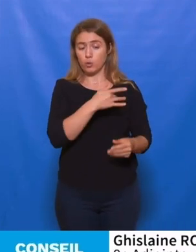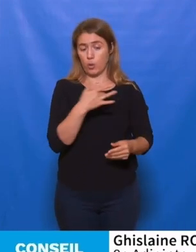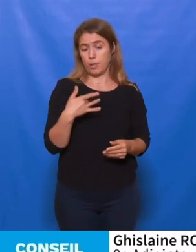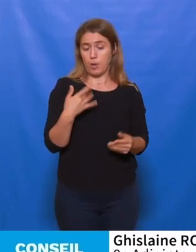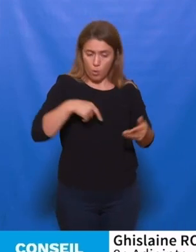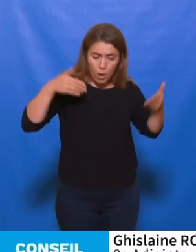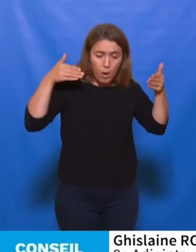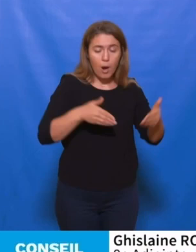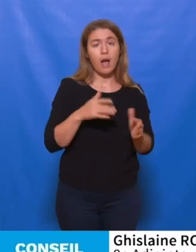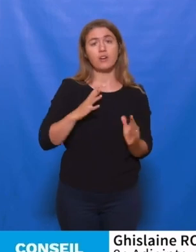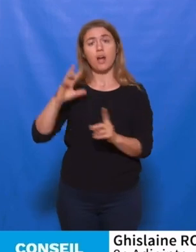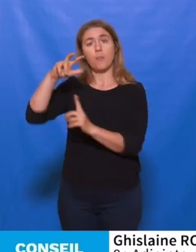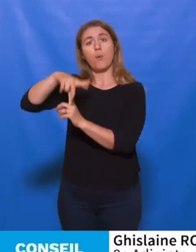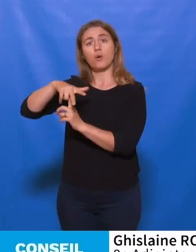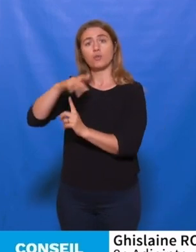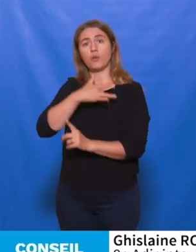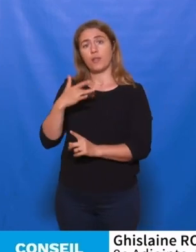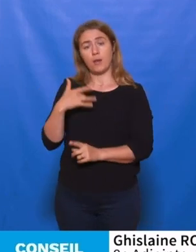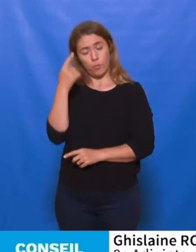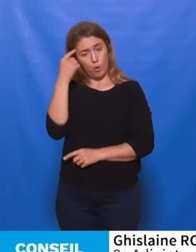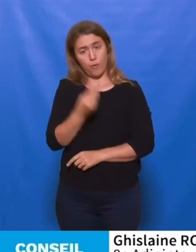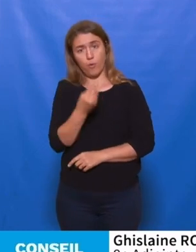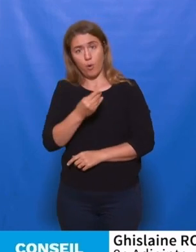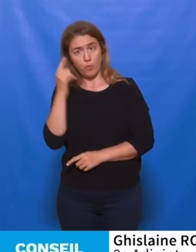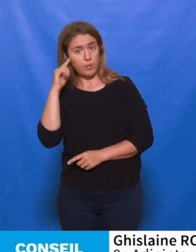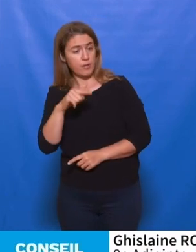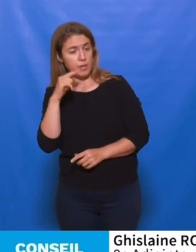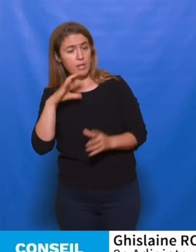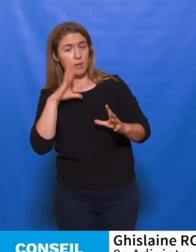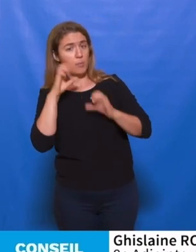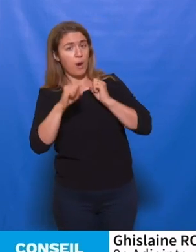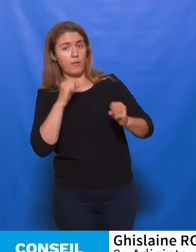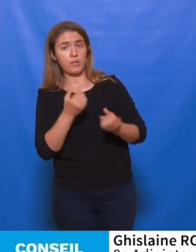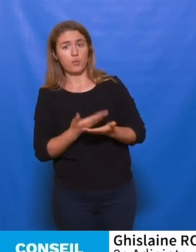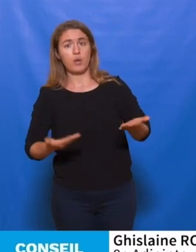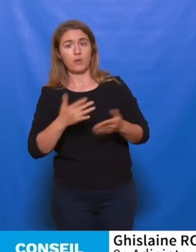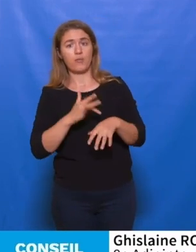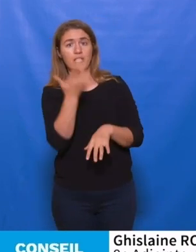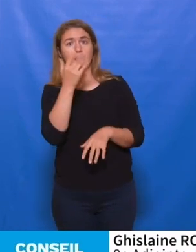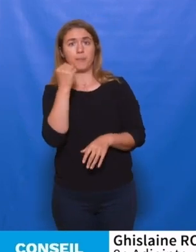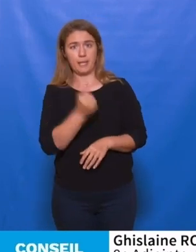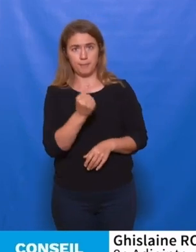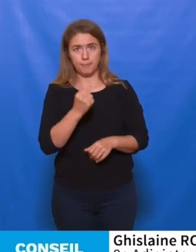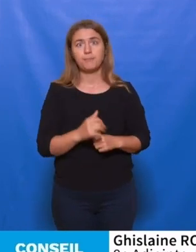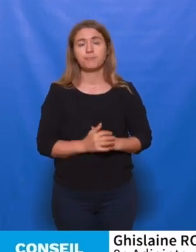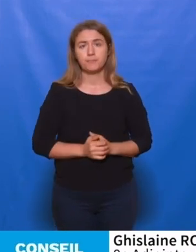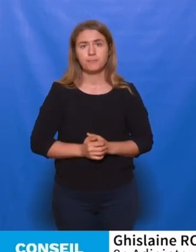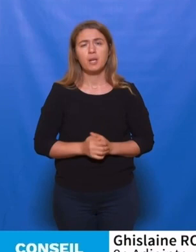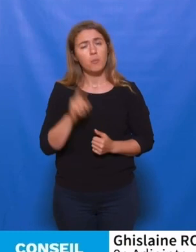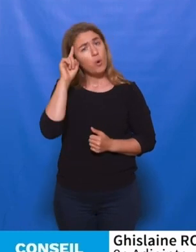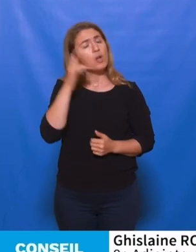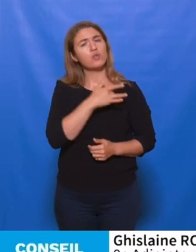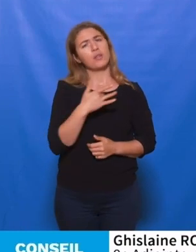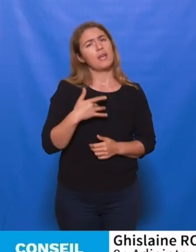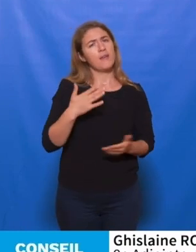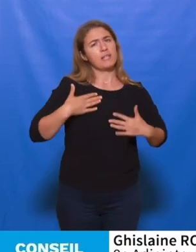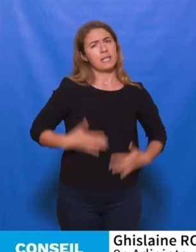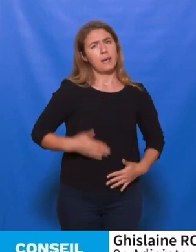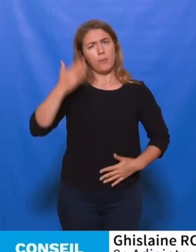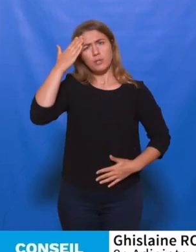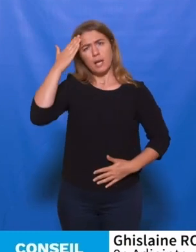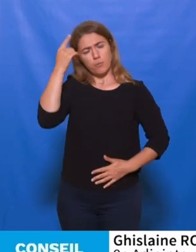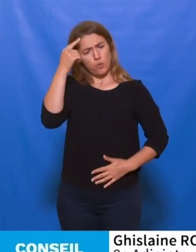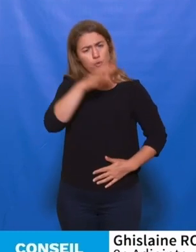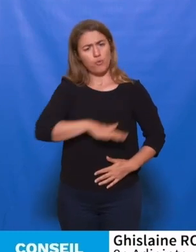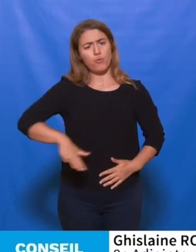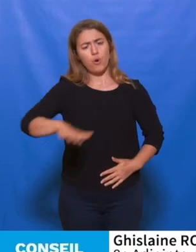santé globale de l'enfant, qui s'est repéré et accompagné les situations les plus délicates. Car la santé physique et mentale des enfants et des jeunes, ça a été